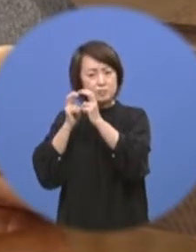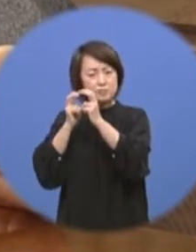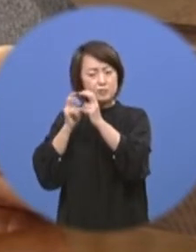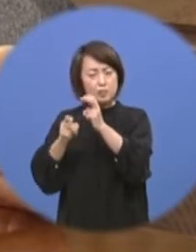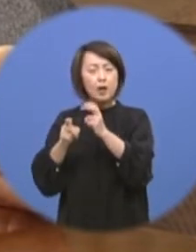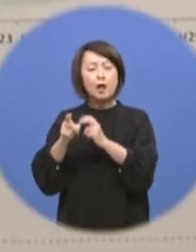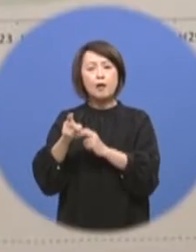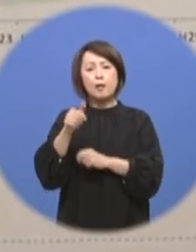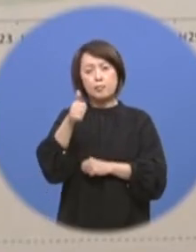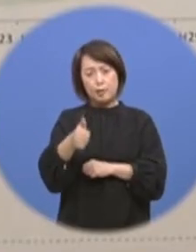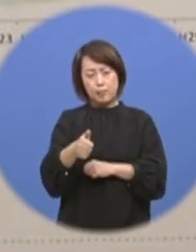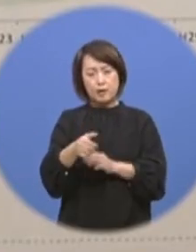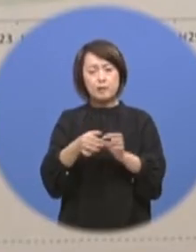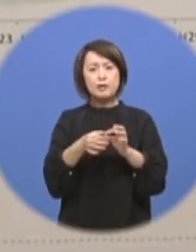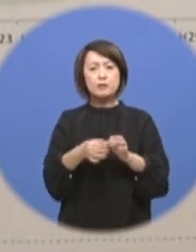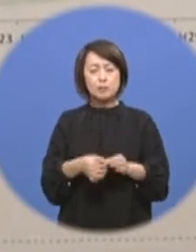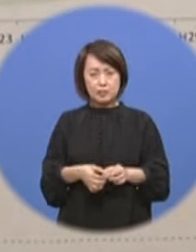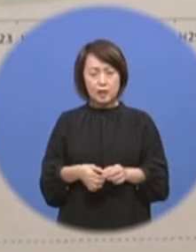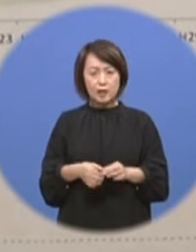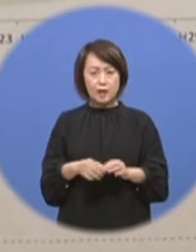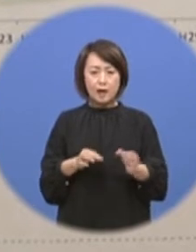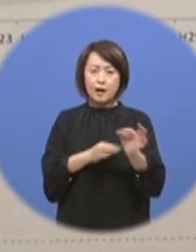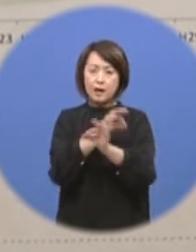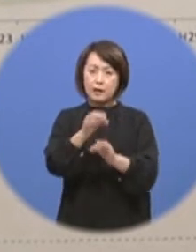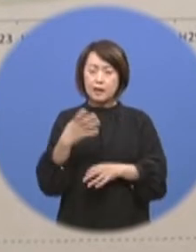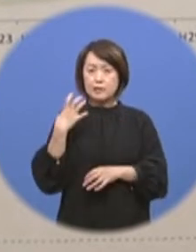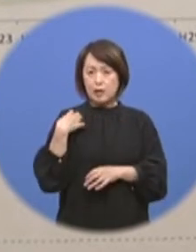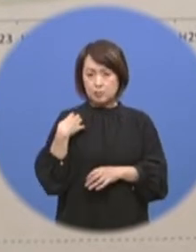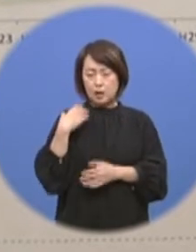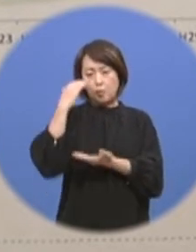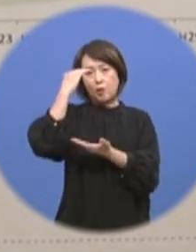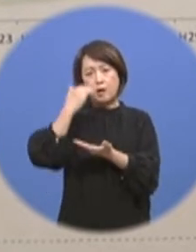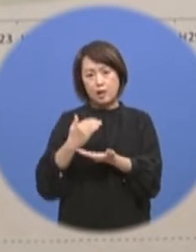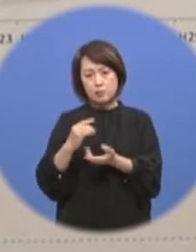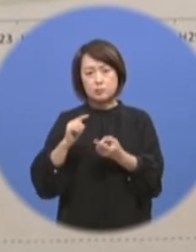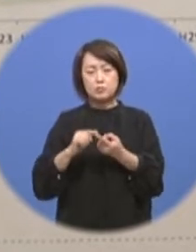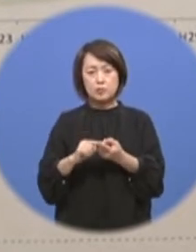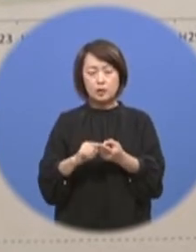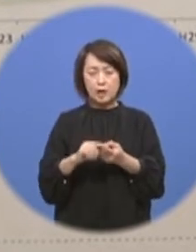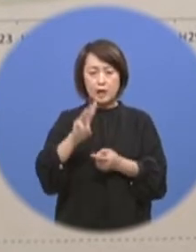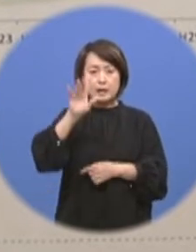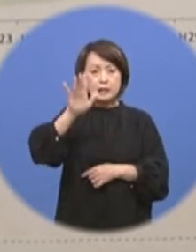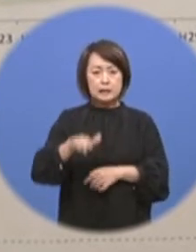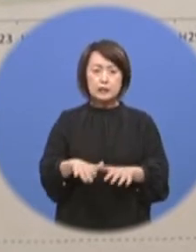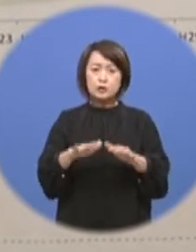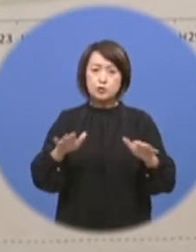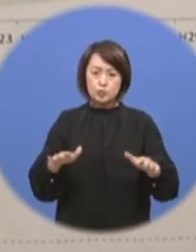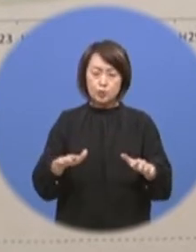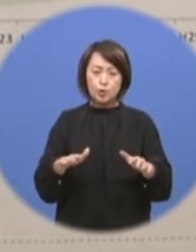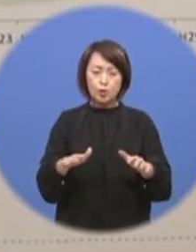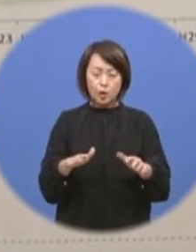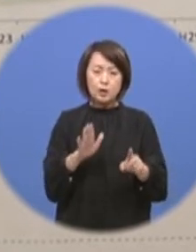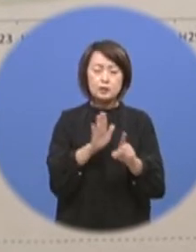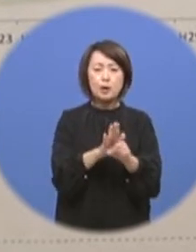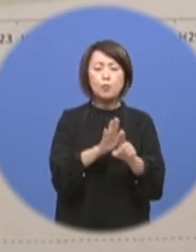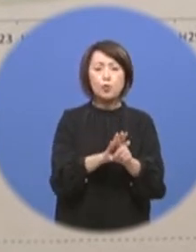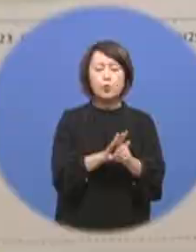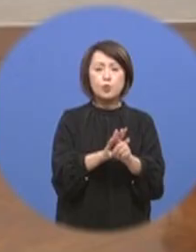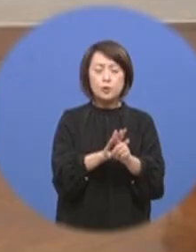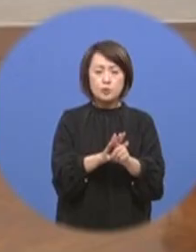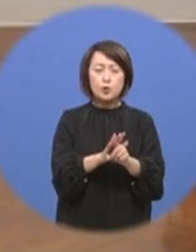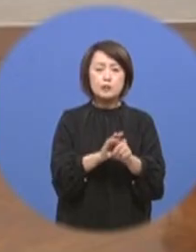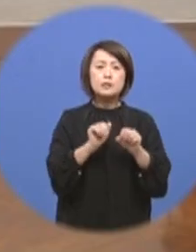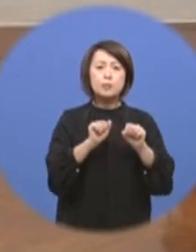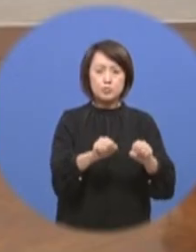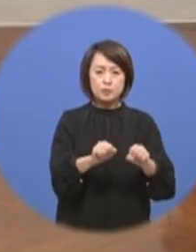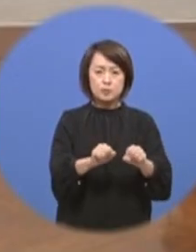いけないので経済負担の軽減もする寄宿を一杯サポートもする大沢いく地支援もするだからあの